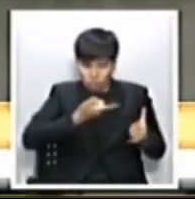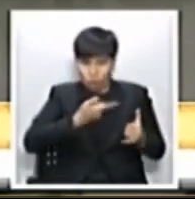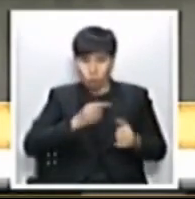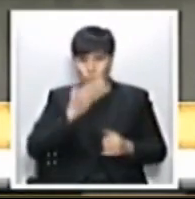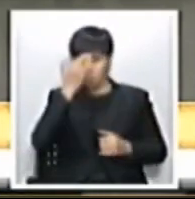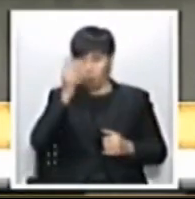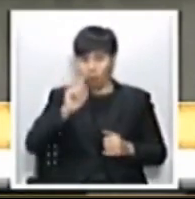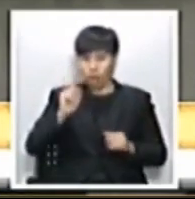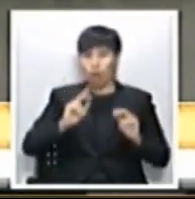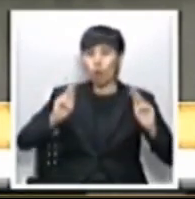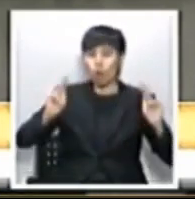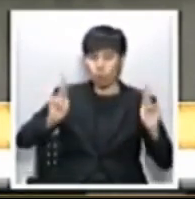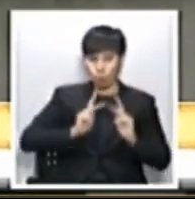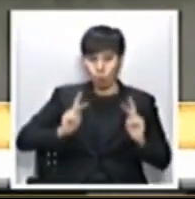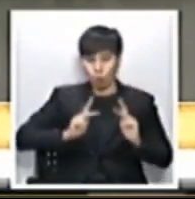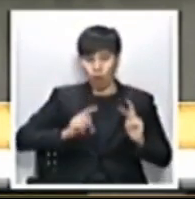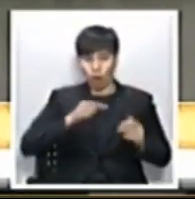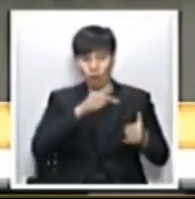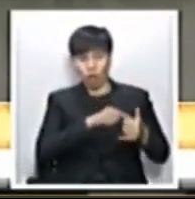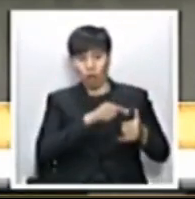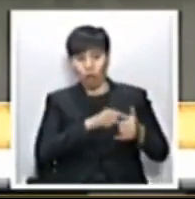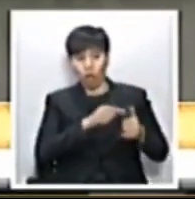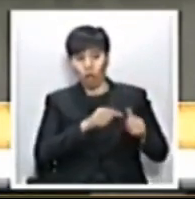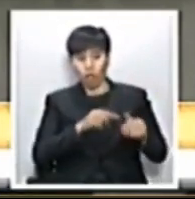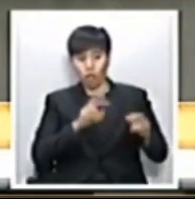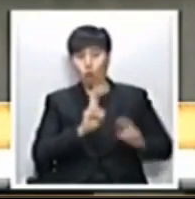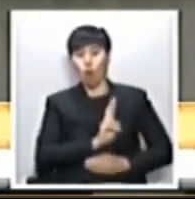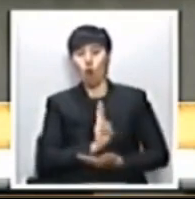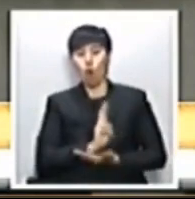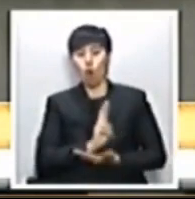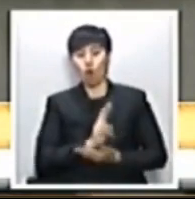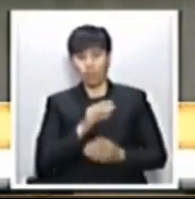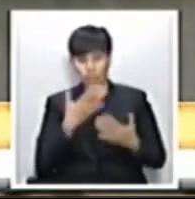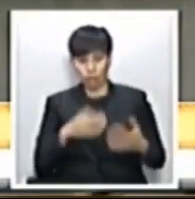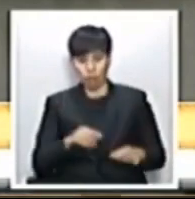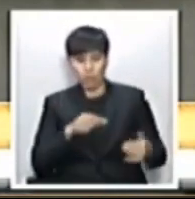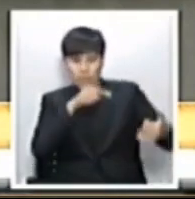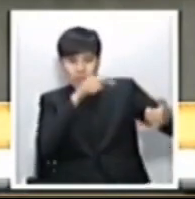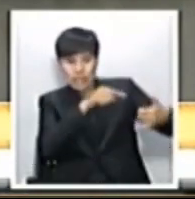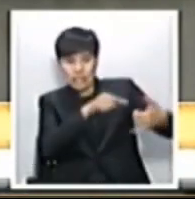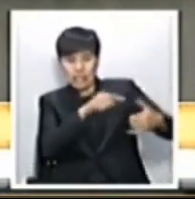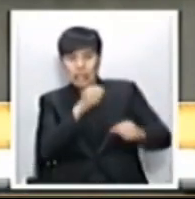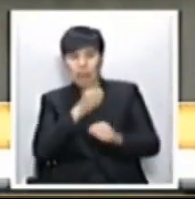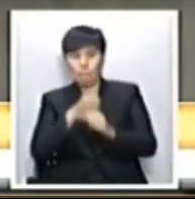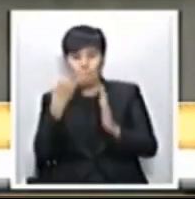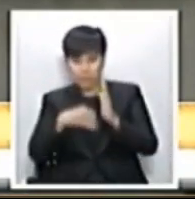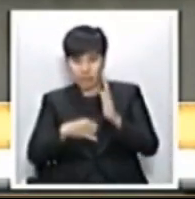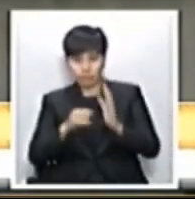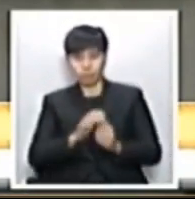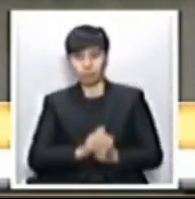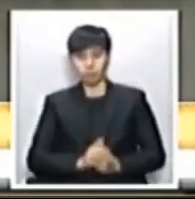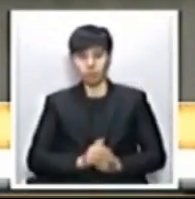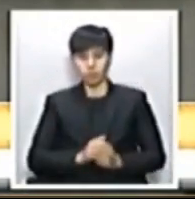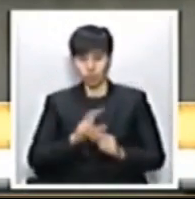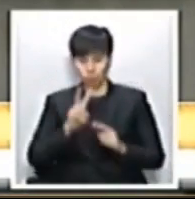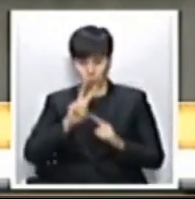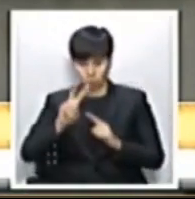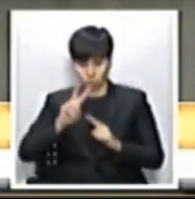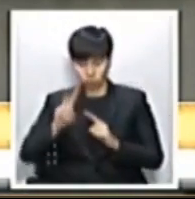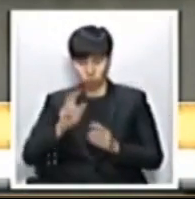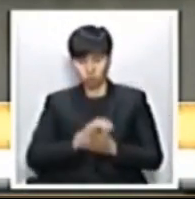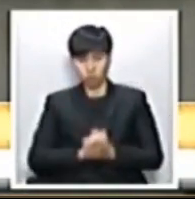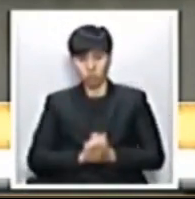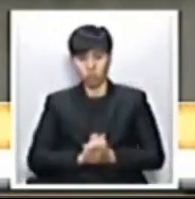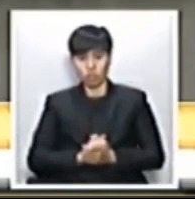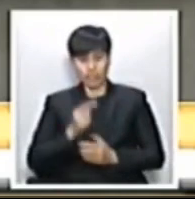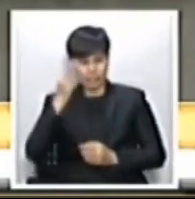ที่ผู้ที่ถูกข่มขืนจะรอดแล้วก็ชี้ตัวผู้กระทำความผิดได้ข้อ2คือเราต้องค